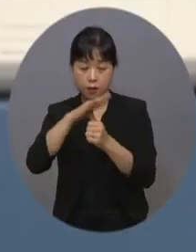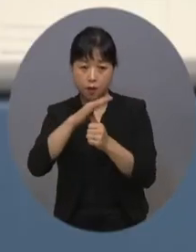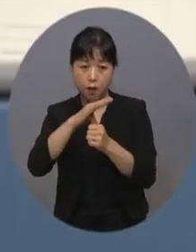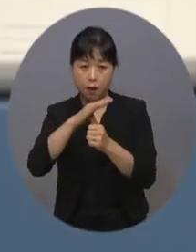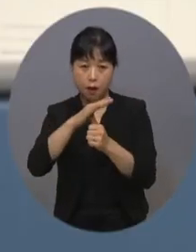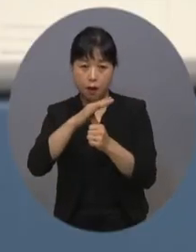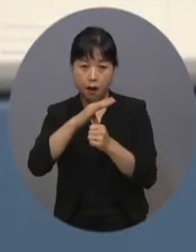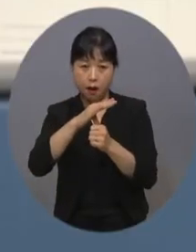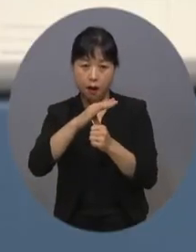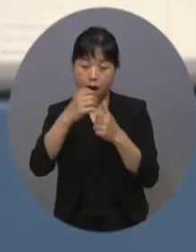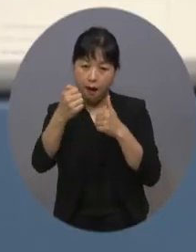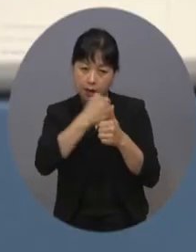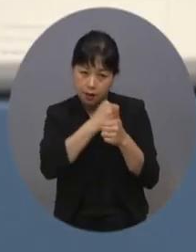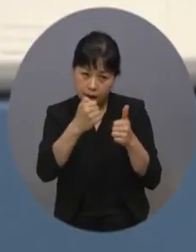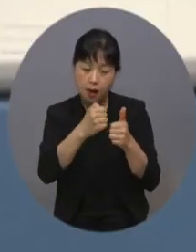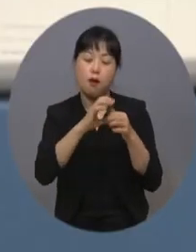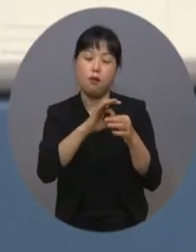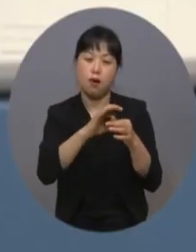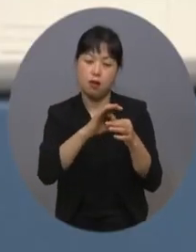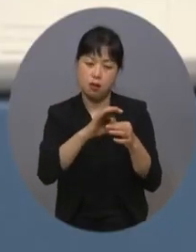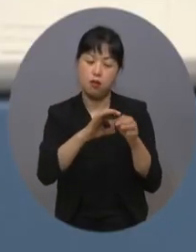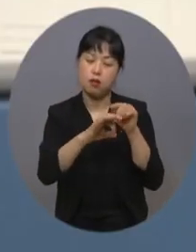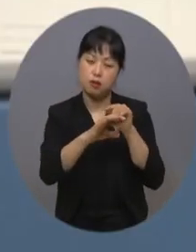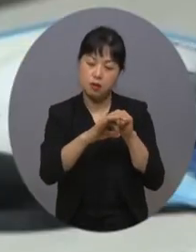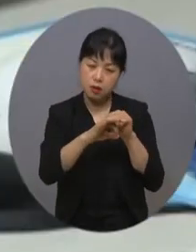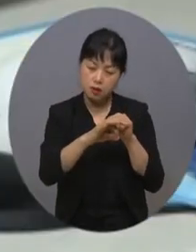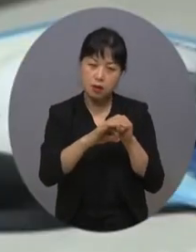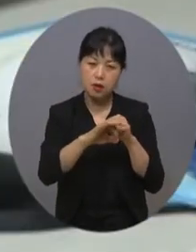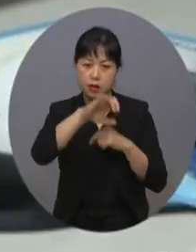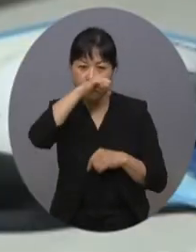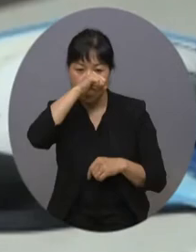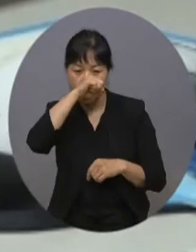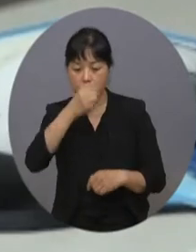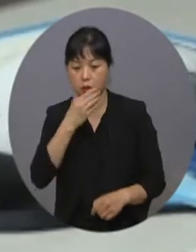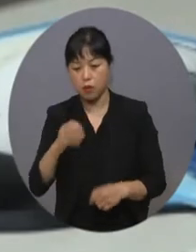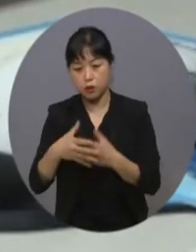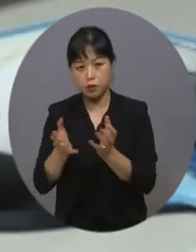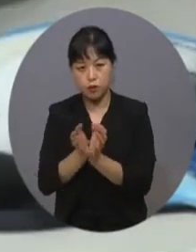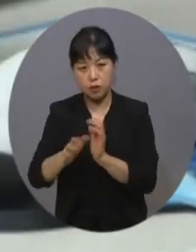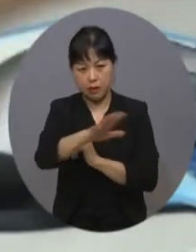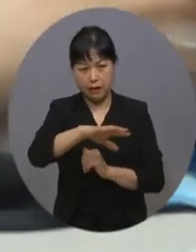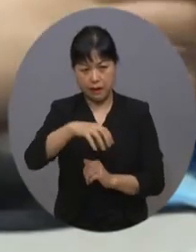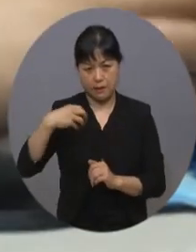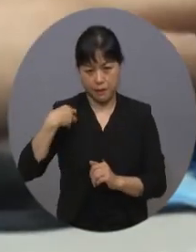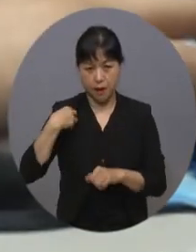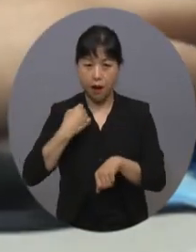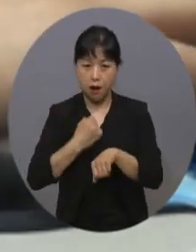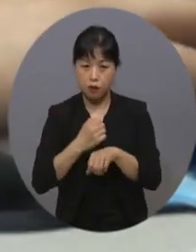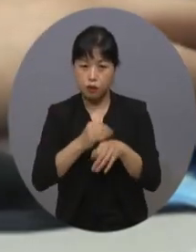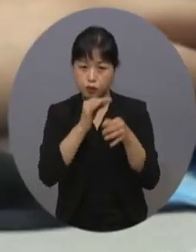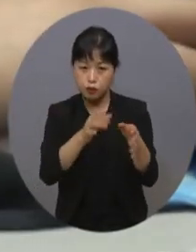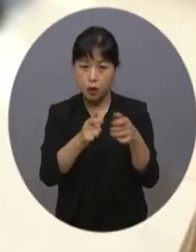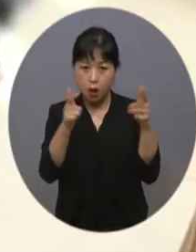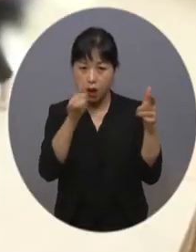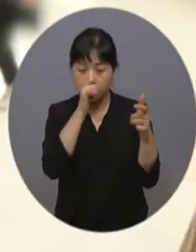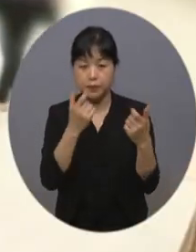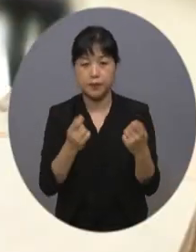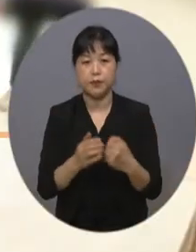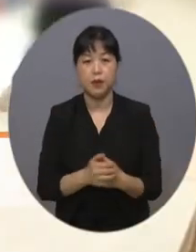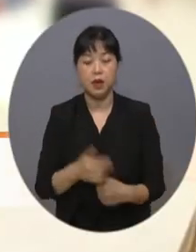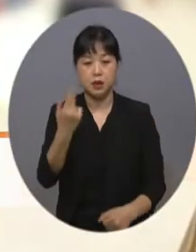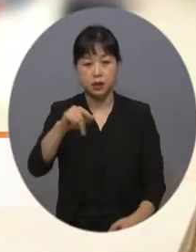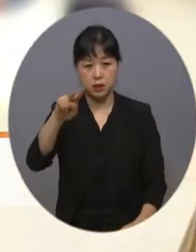일반 회계로 일원화했으며 이를 계기로 학대 아동 보호 인프라 투자를 확대합니다.